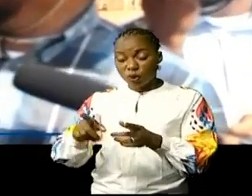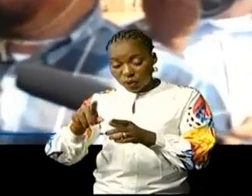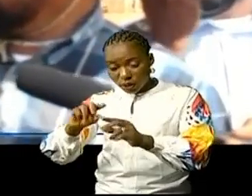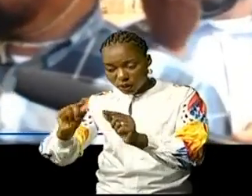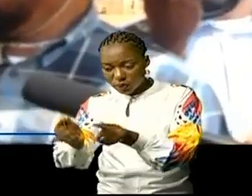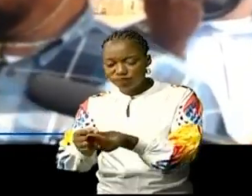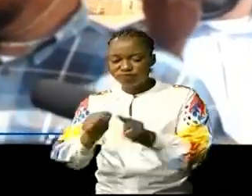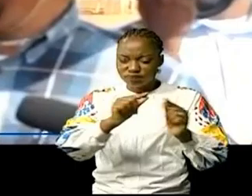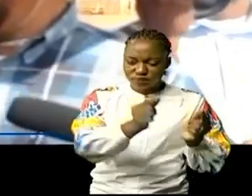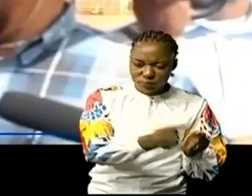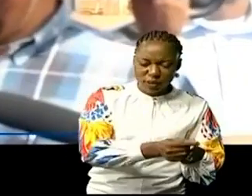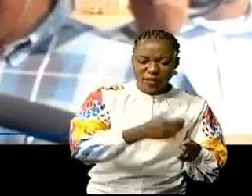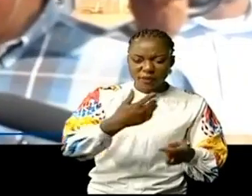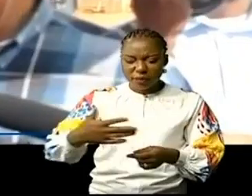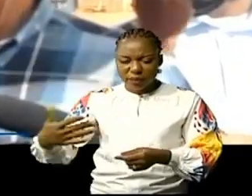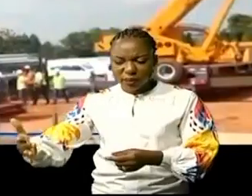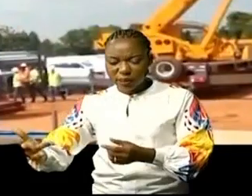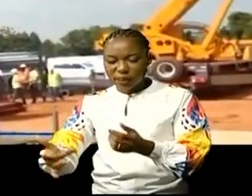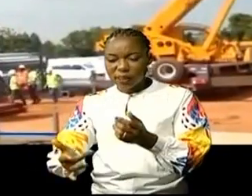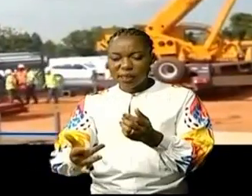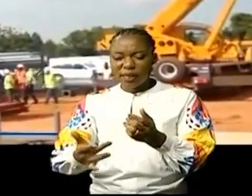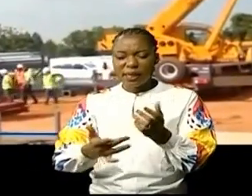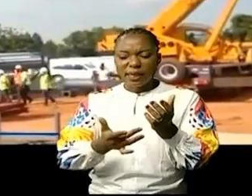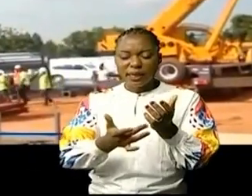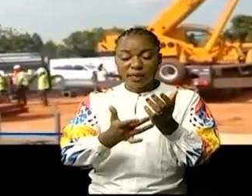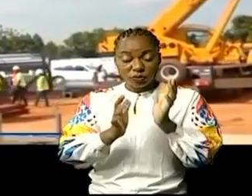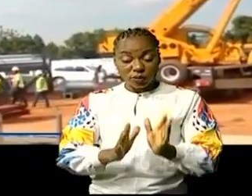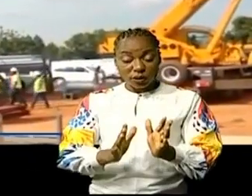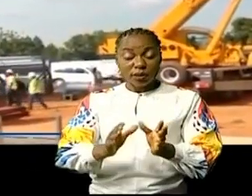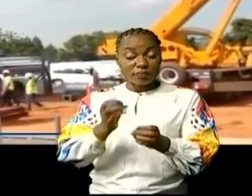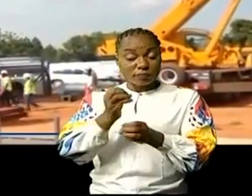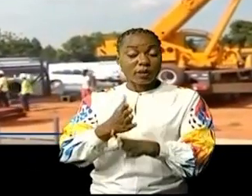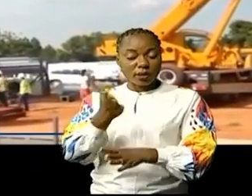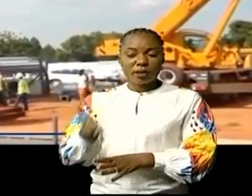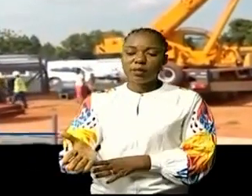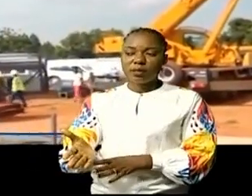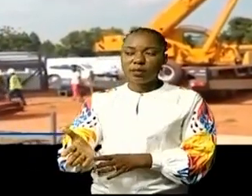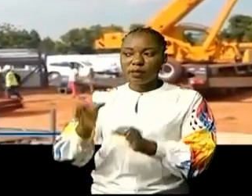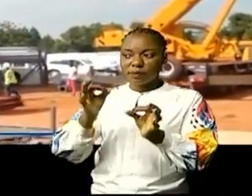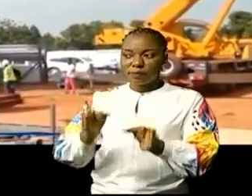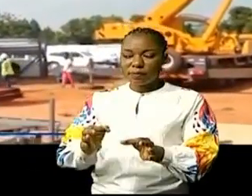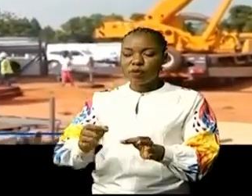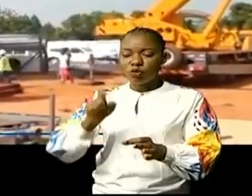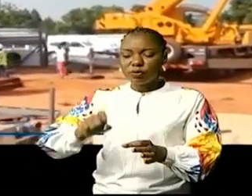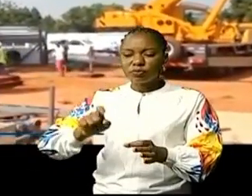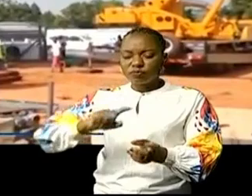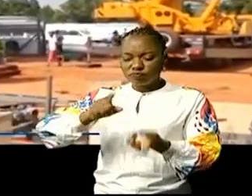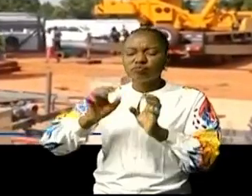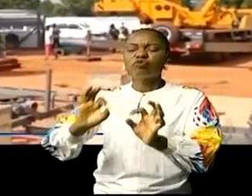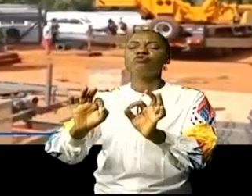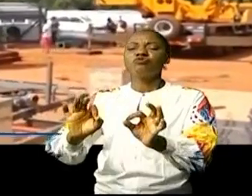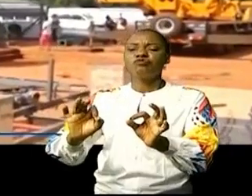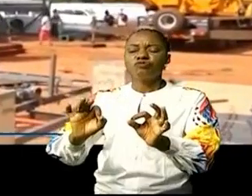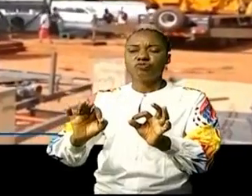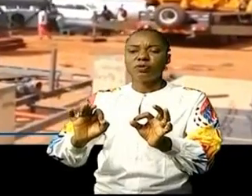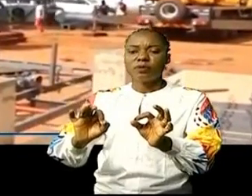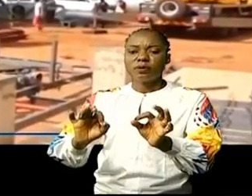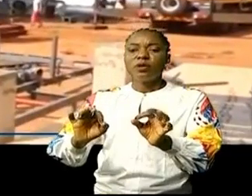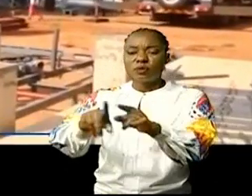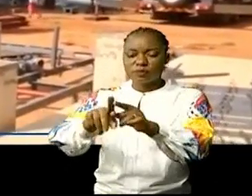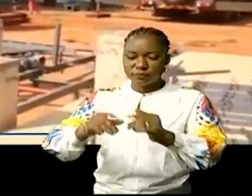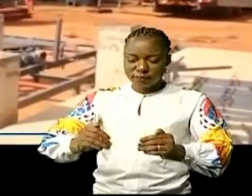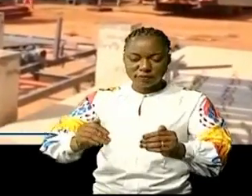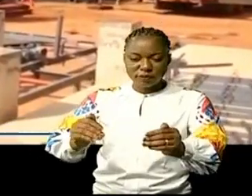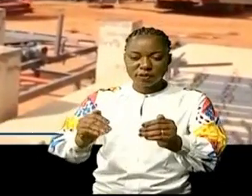équipements électroniques de la tour de contrôle qui sont déjà là. Donc, c'est pour vous dire que la modernisation est déjà en marche. Ce n'est